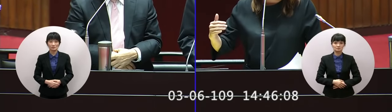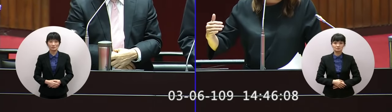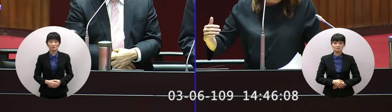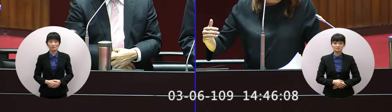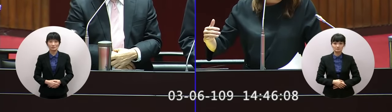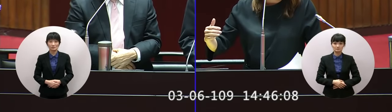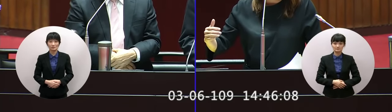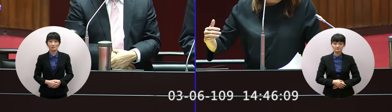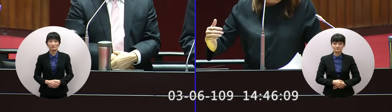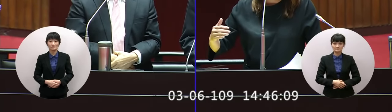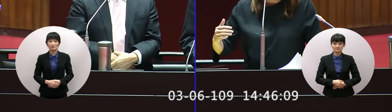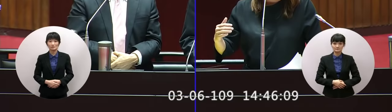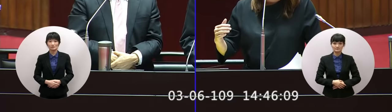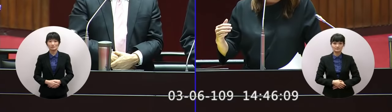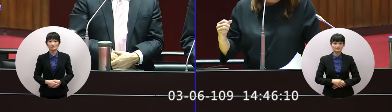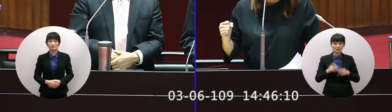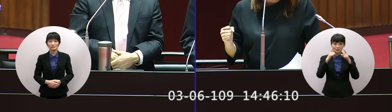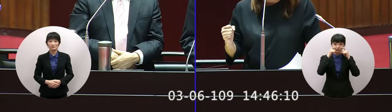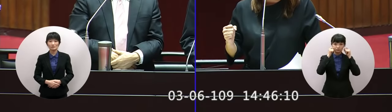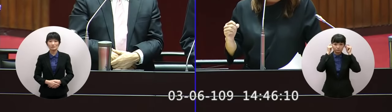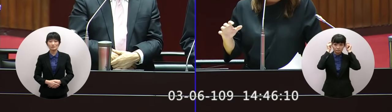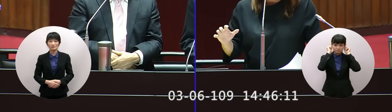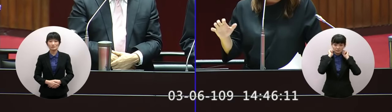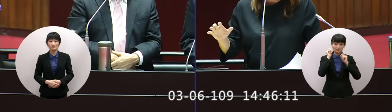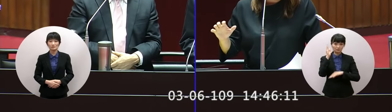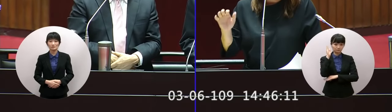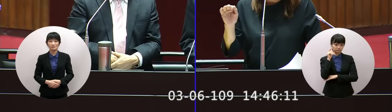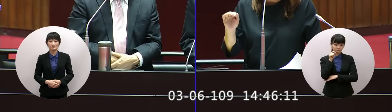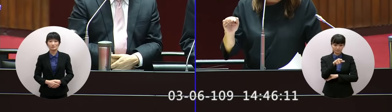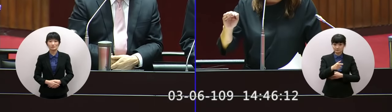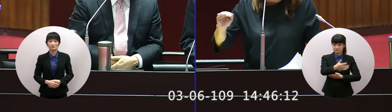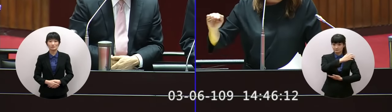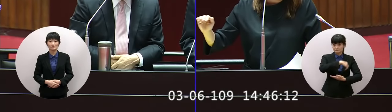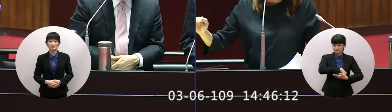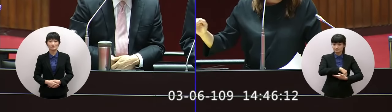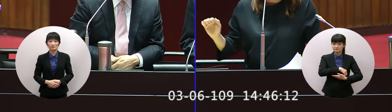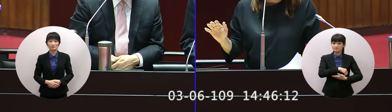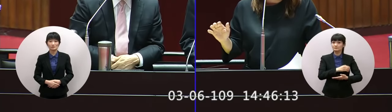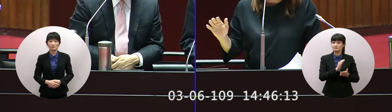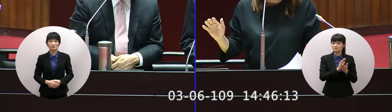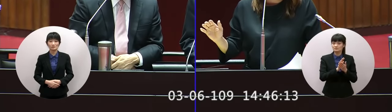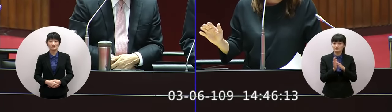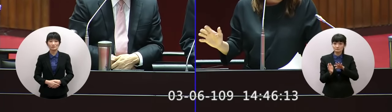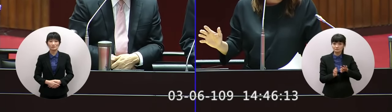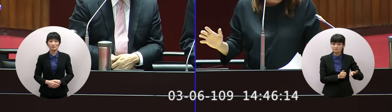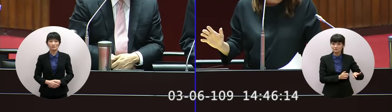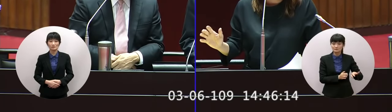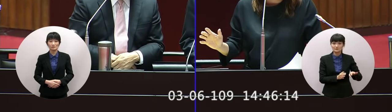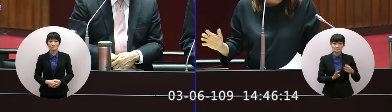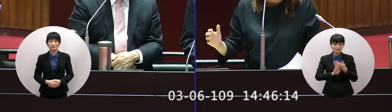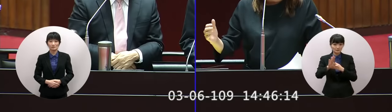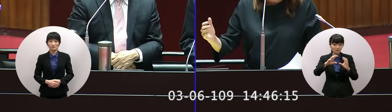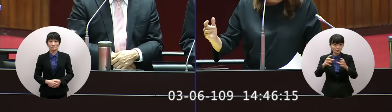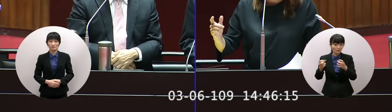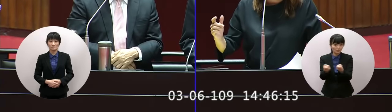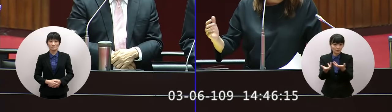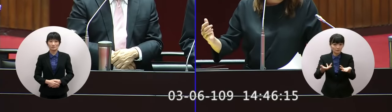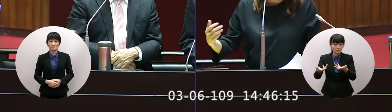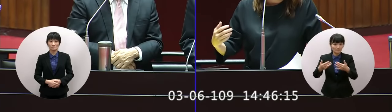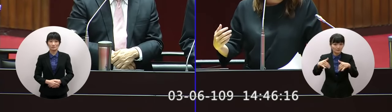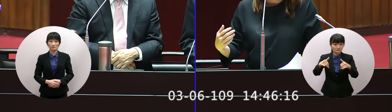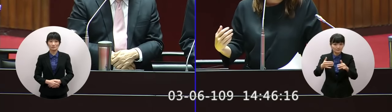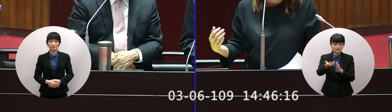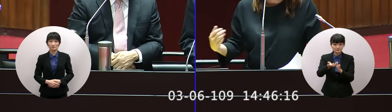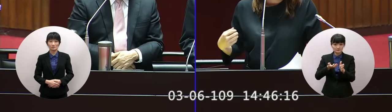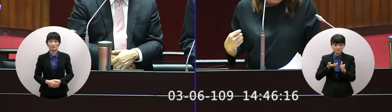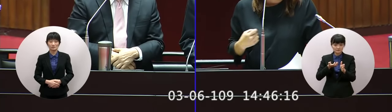先把所有的口罩全部征用，然后在大家其他国家还没有紧急发生的时候，其实很